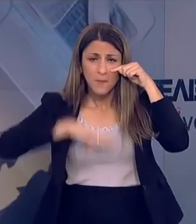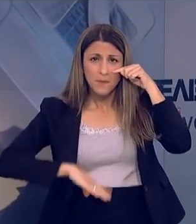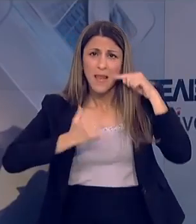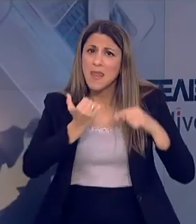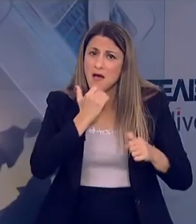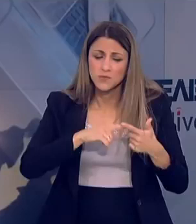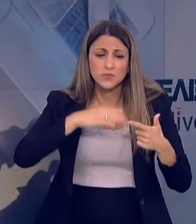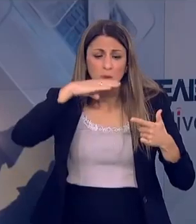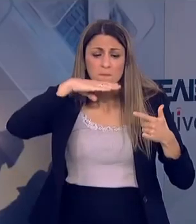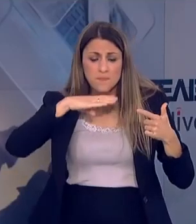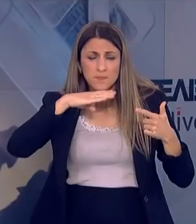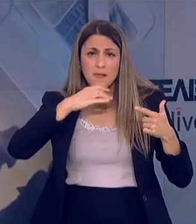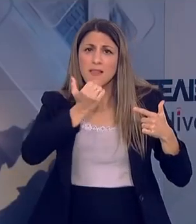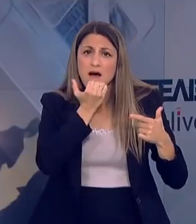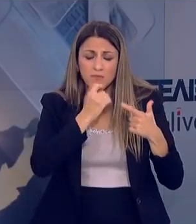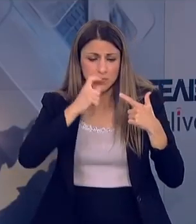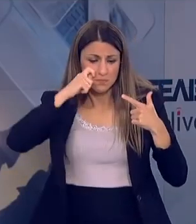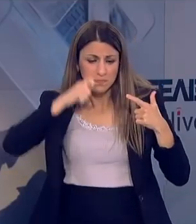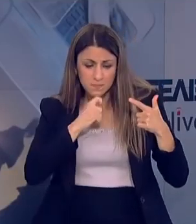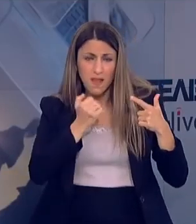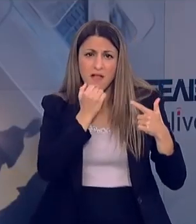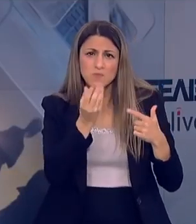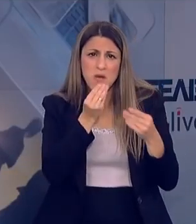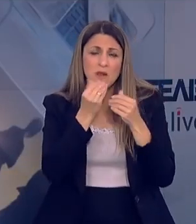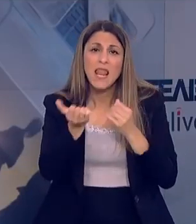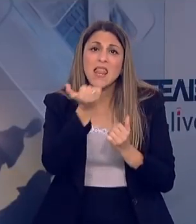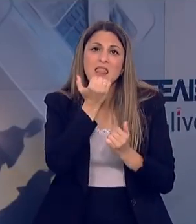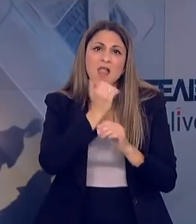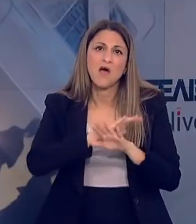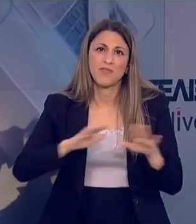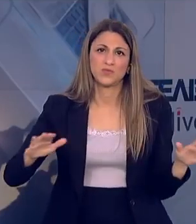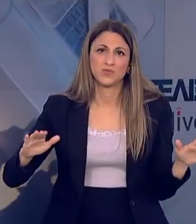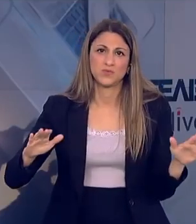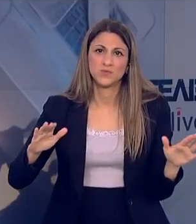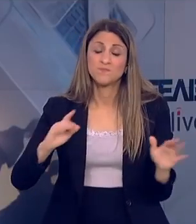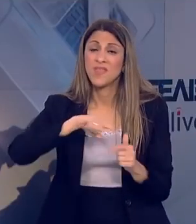κάτω από το στόμα, να φτάνει μέχρι το σαγόνι. Δεν μπορεί να μην έχουμε μαζί μας